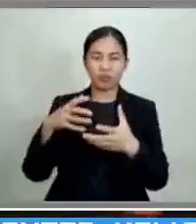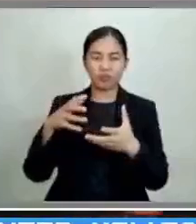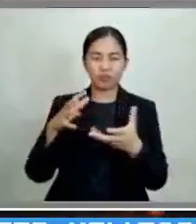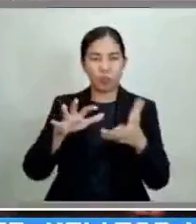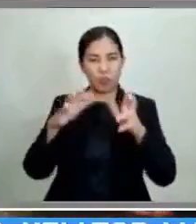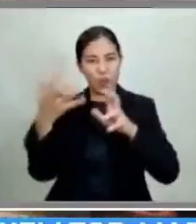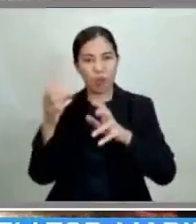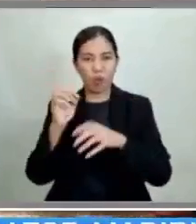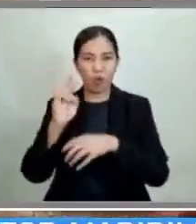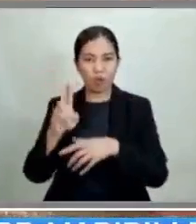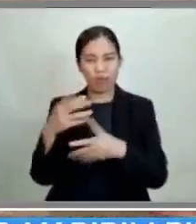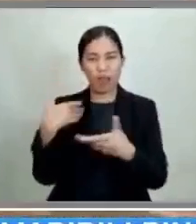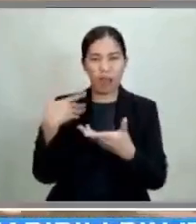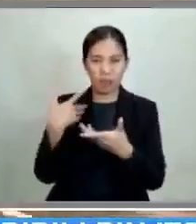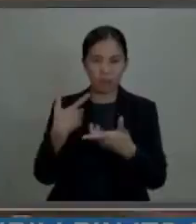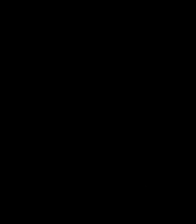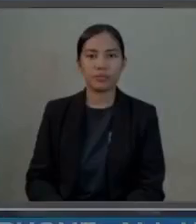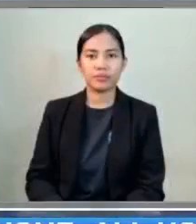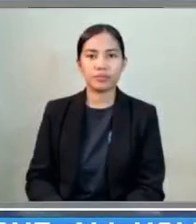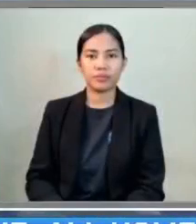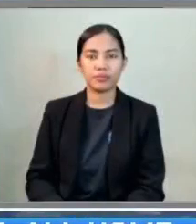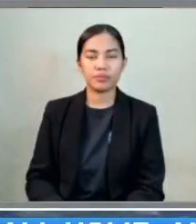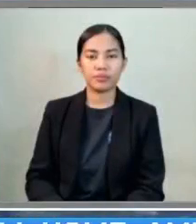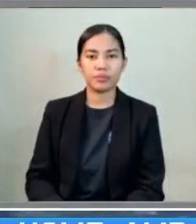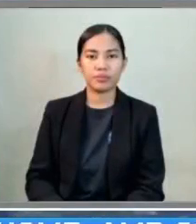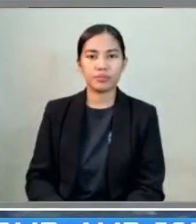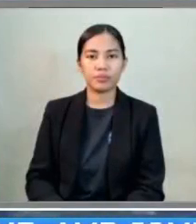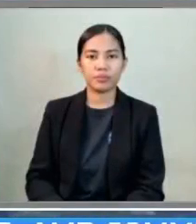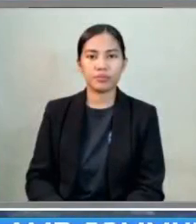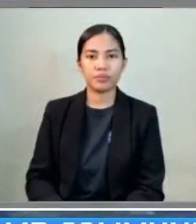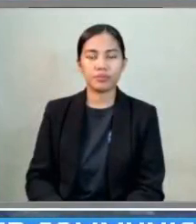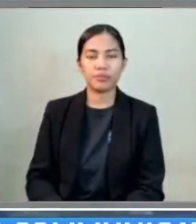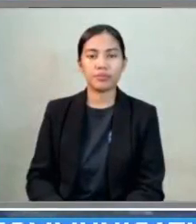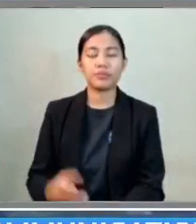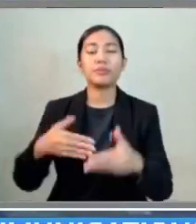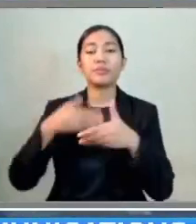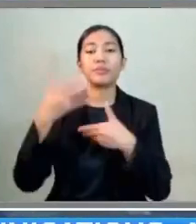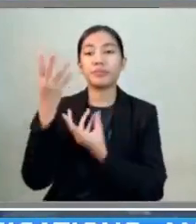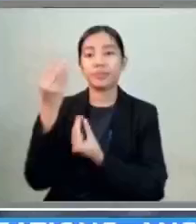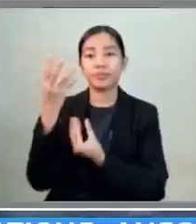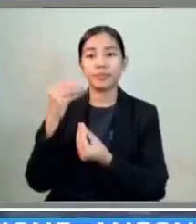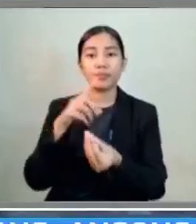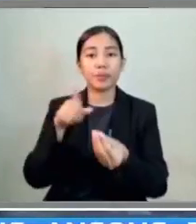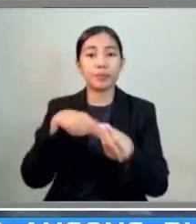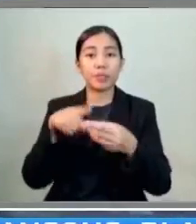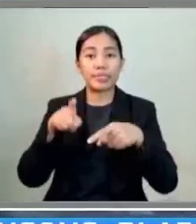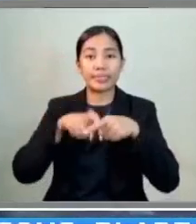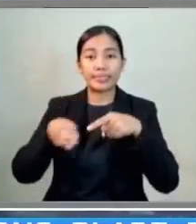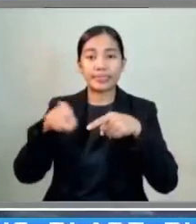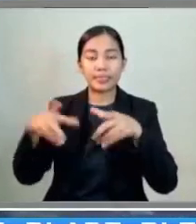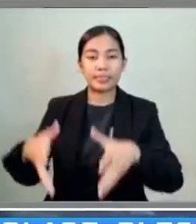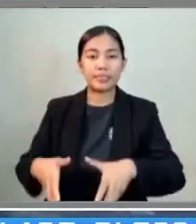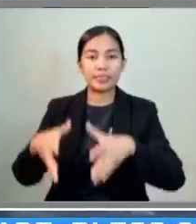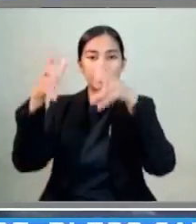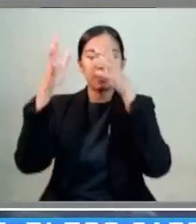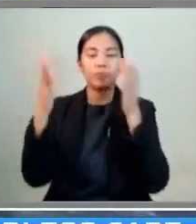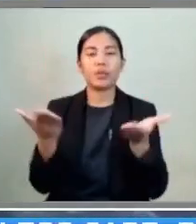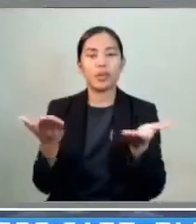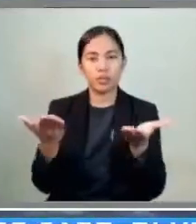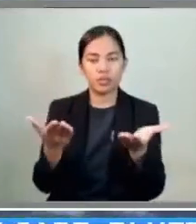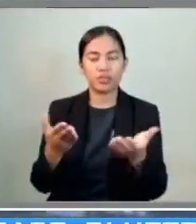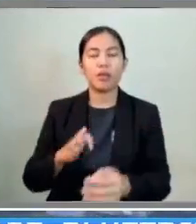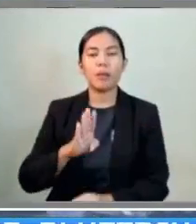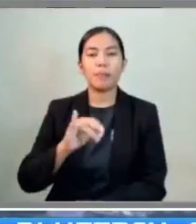GMA Integrated News. Update tayo sa mga natumbang poste ng kuryente sa Binondo, Maynila. May ulat on the spot si